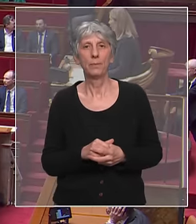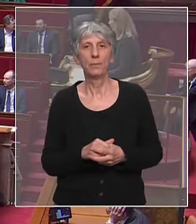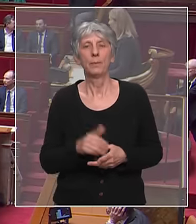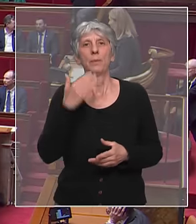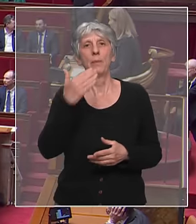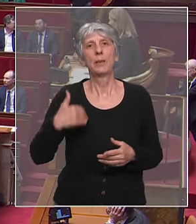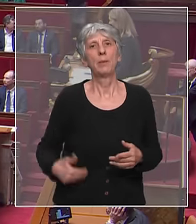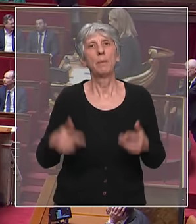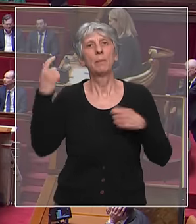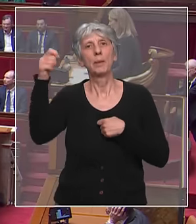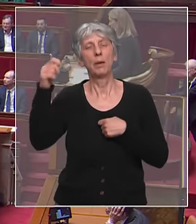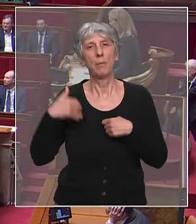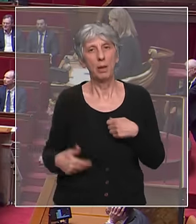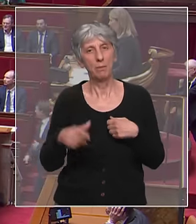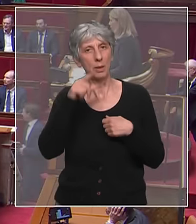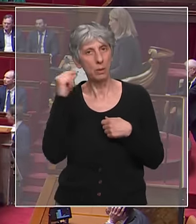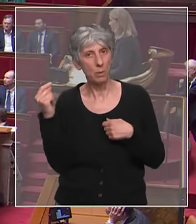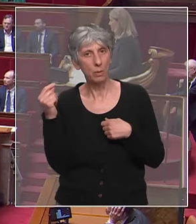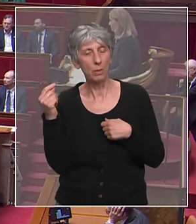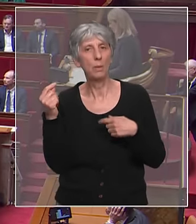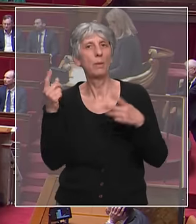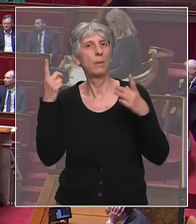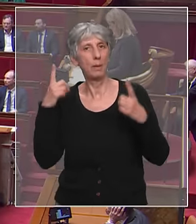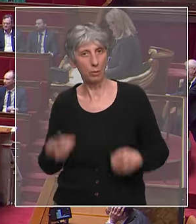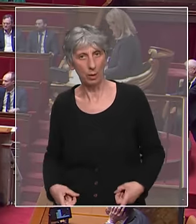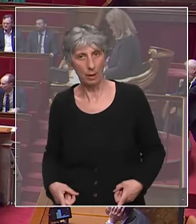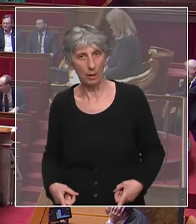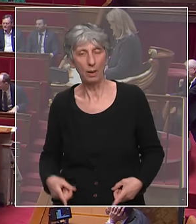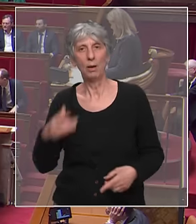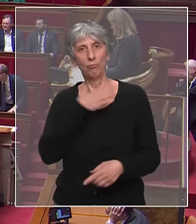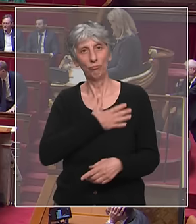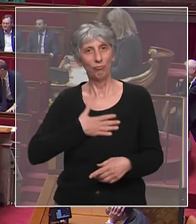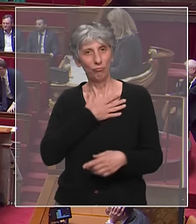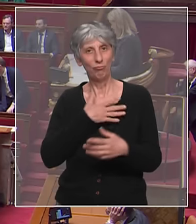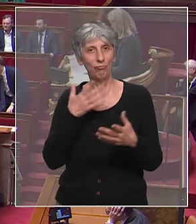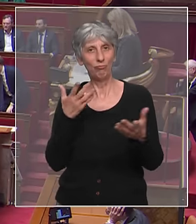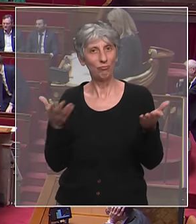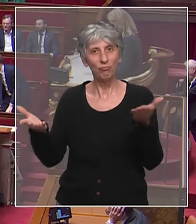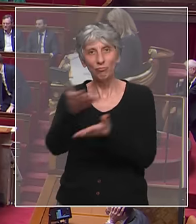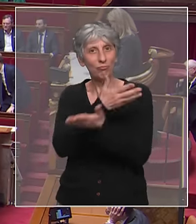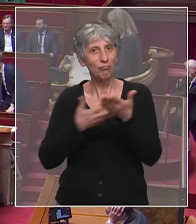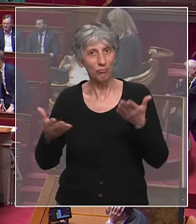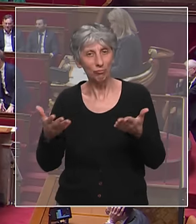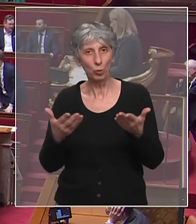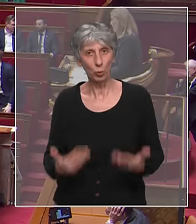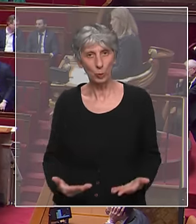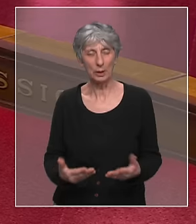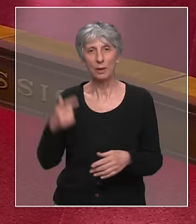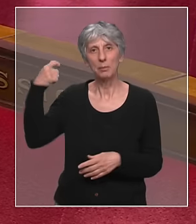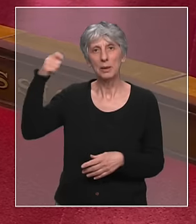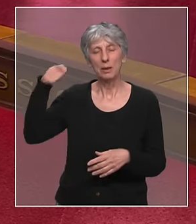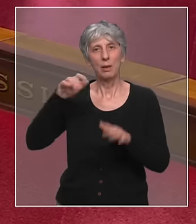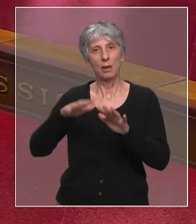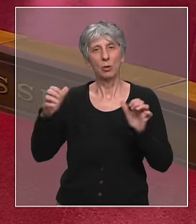Merci, Madame la Présidente. Mesdames et Messieurs les députés, je suis ravi de vous retrouver aujourd'hui. La présidente de l'Assemblée